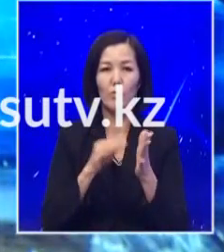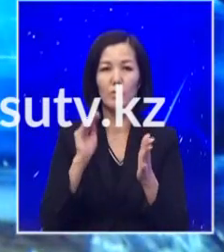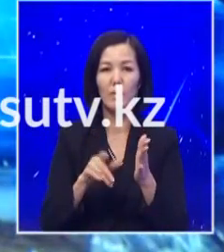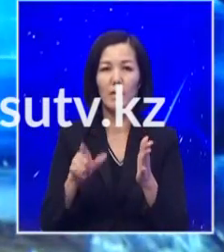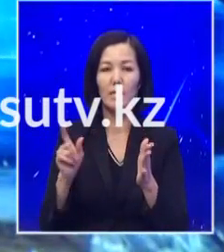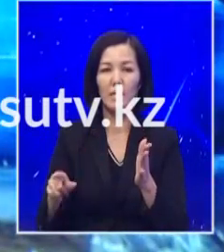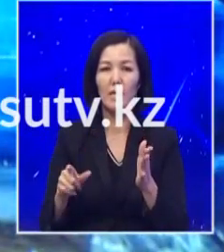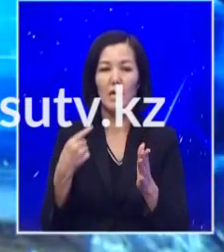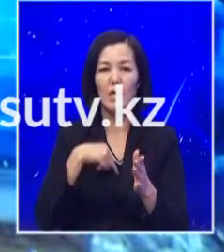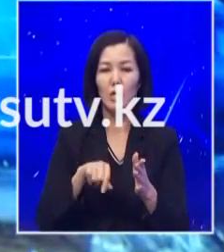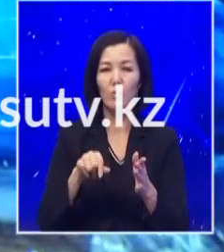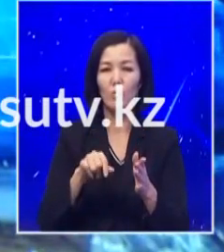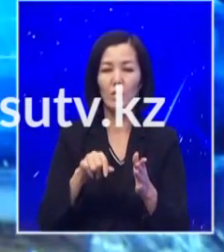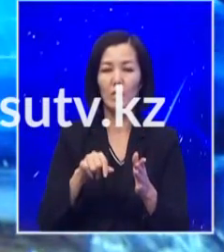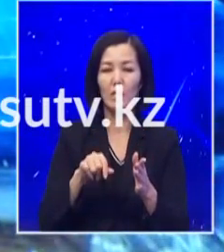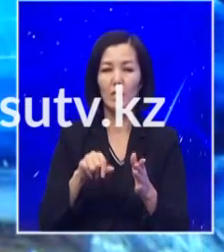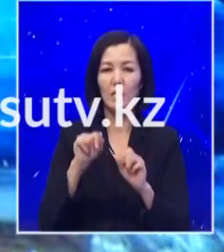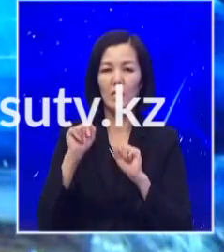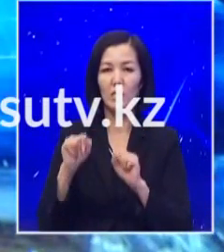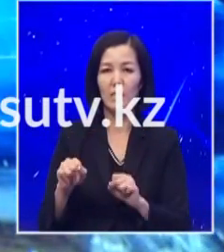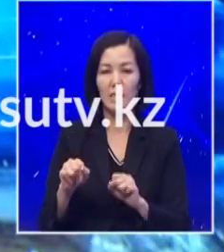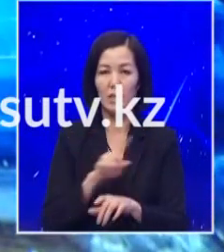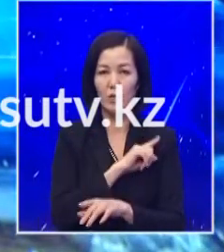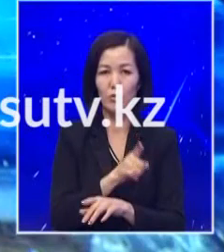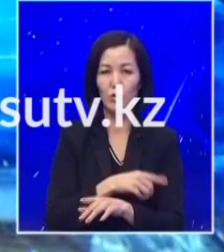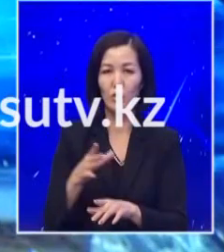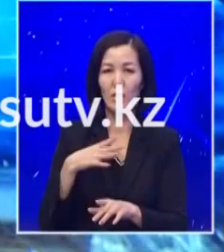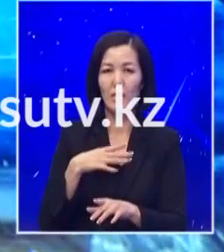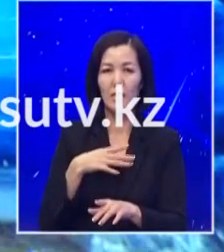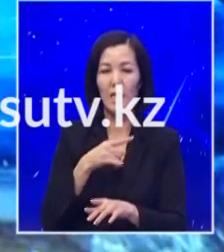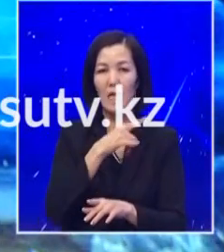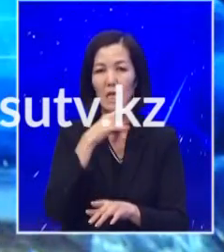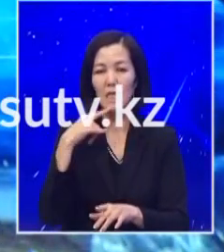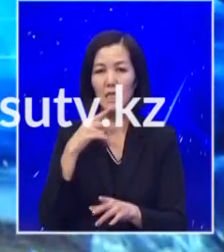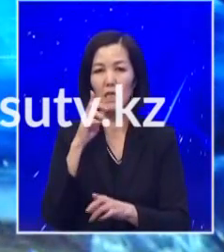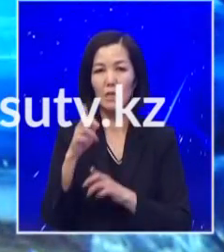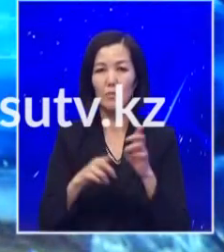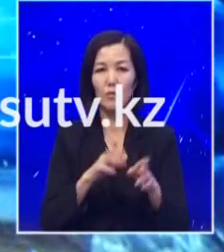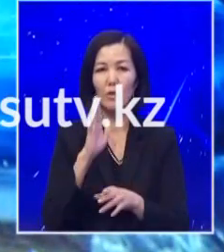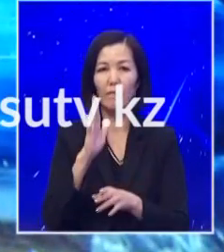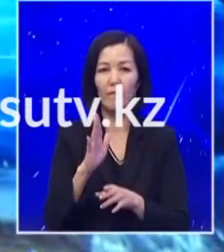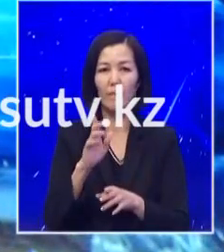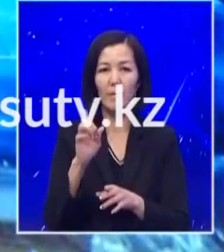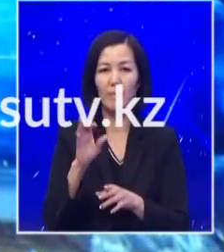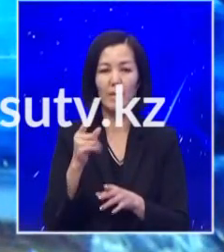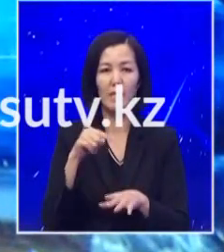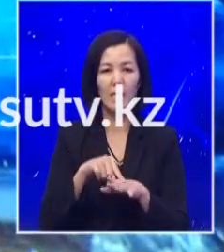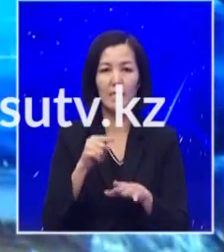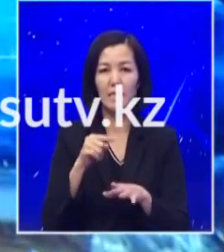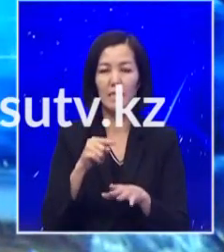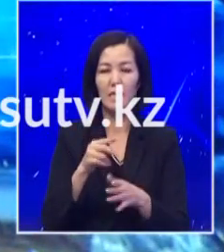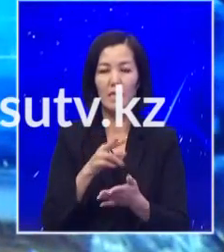жуық жетісулықтың иммунитетті жасанды жолмен күшейтілді. Ешбірінде ресейлік Спутник V препаратының кері әсері